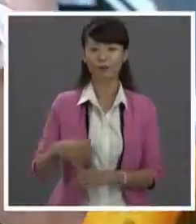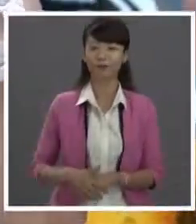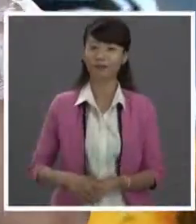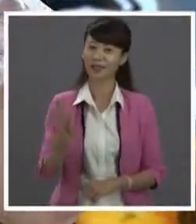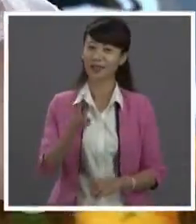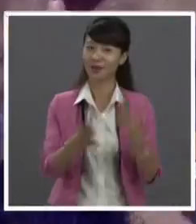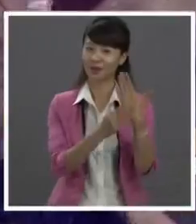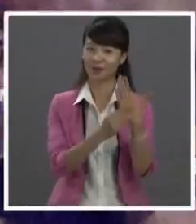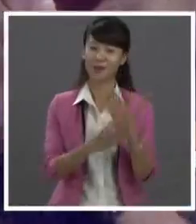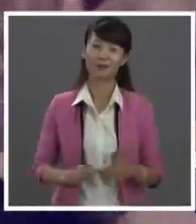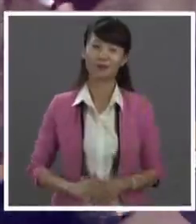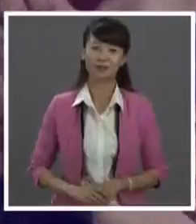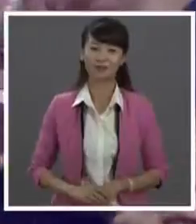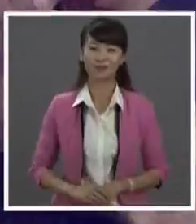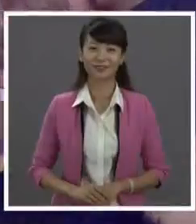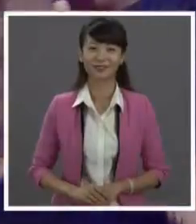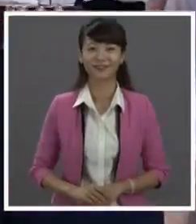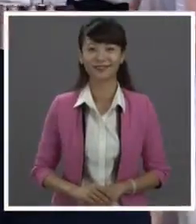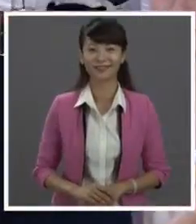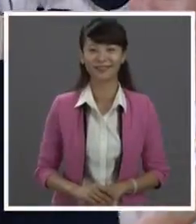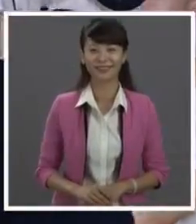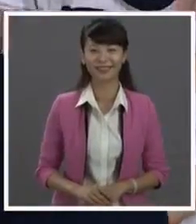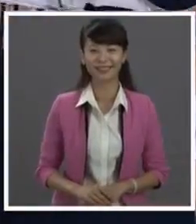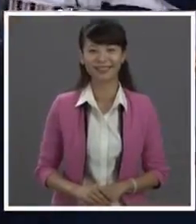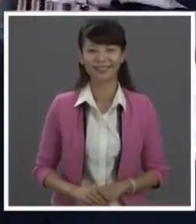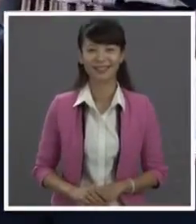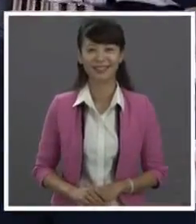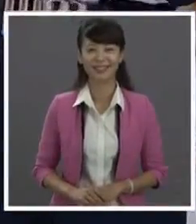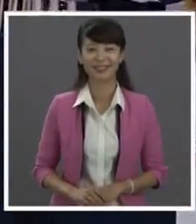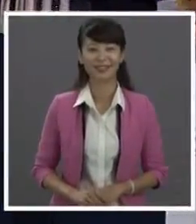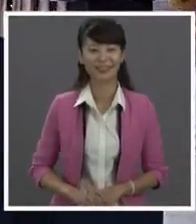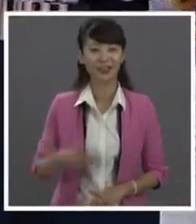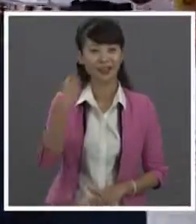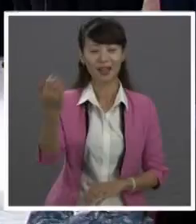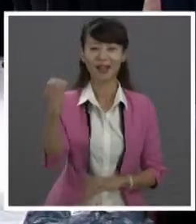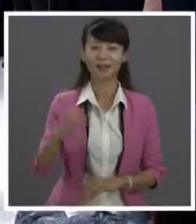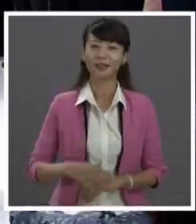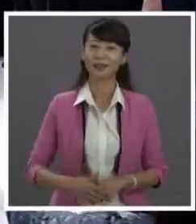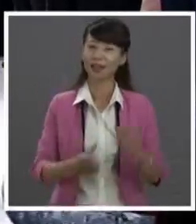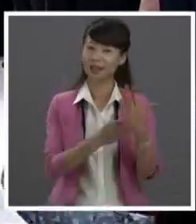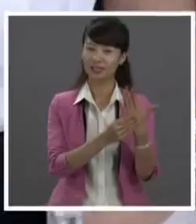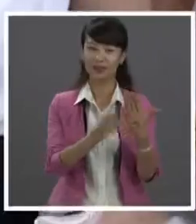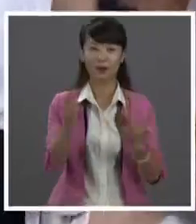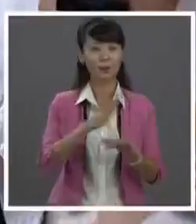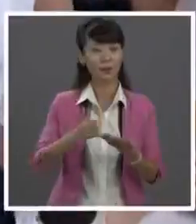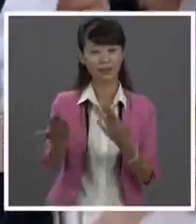掌声，谢谢。 你给力。 其实他的肌肉也很明显，来秀一个 ，come on。